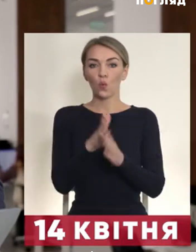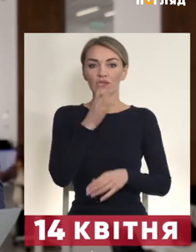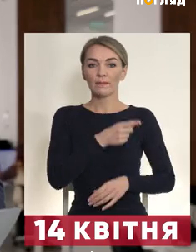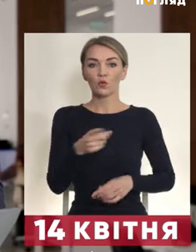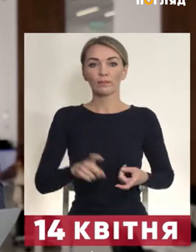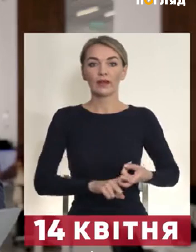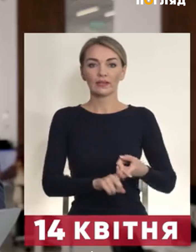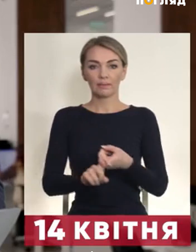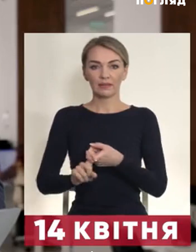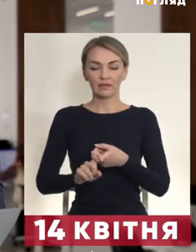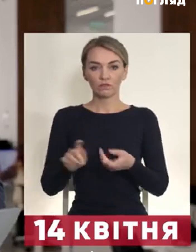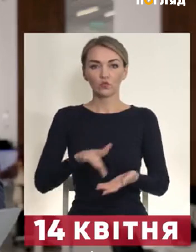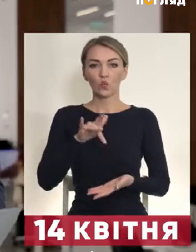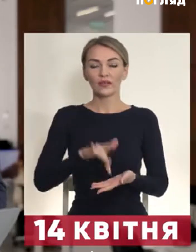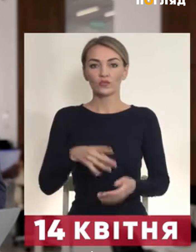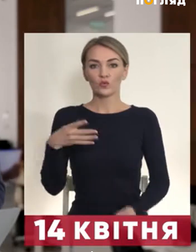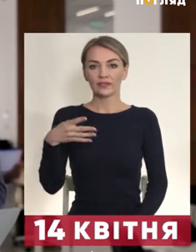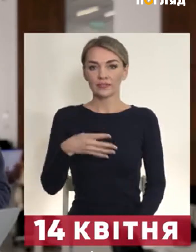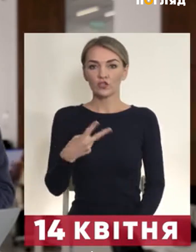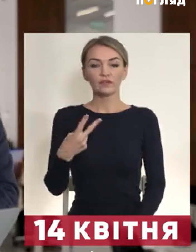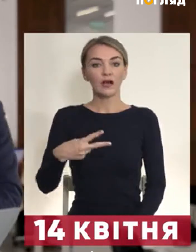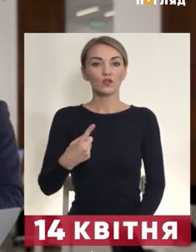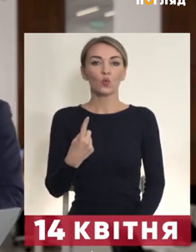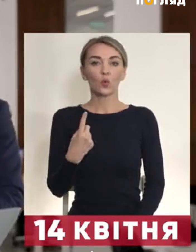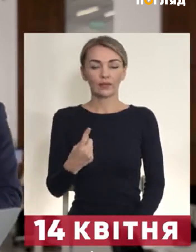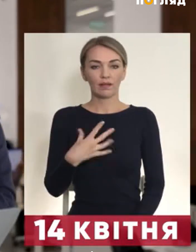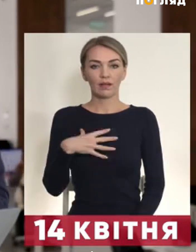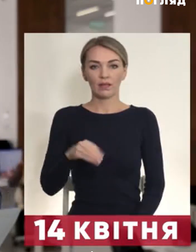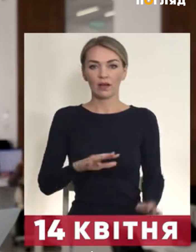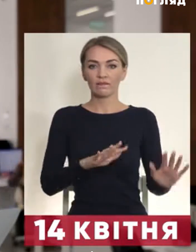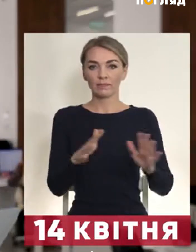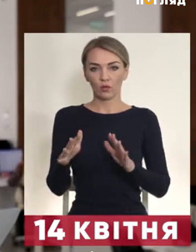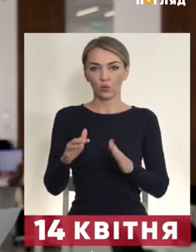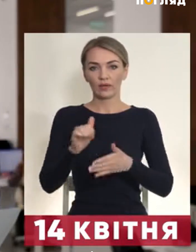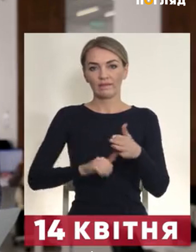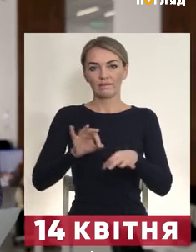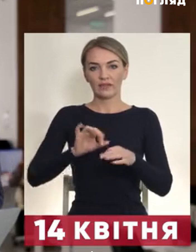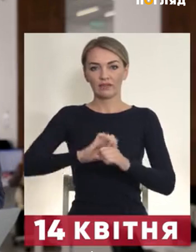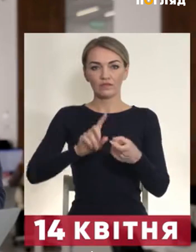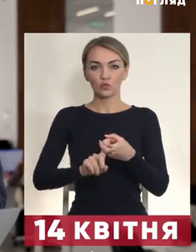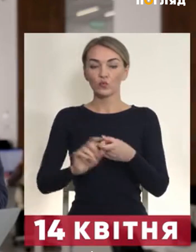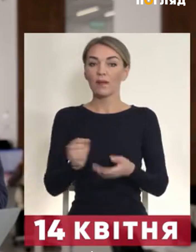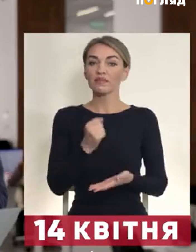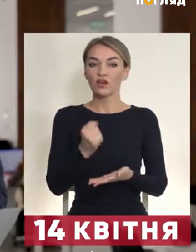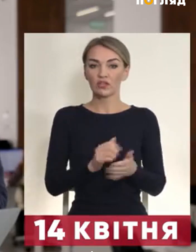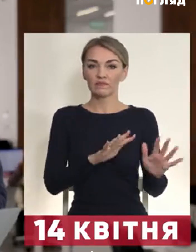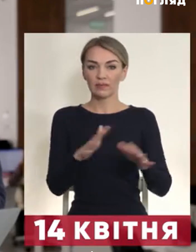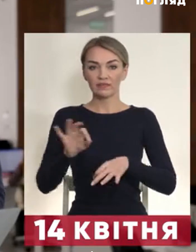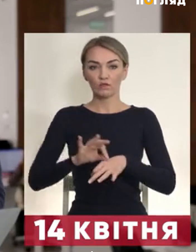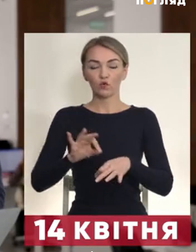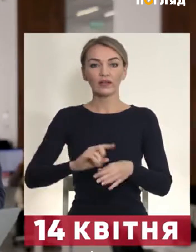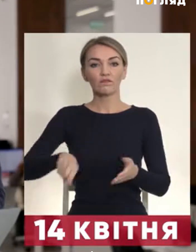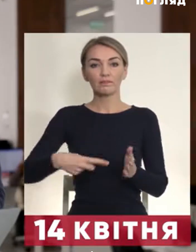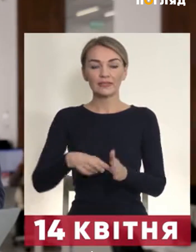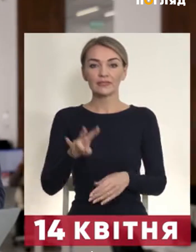період пандемії в столиці 4 021 летальний випадок від вірусу. А підтверджених випадків захворювання в